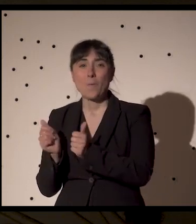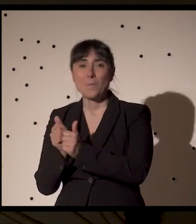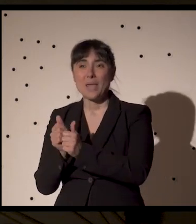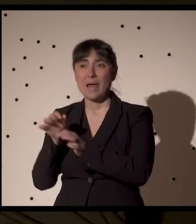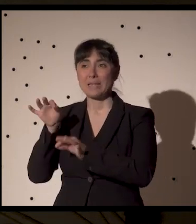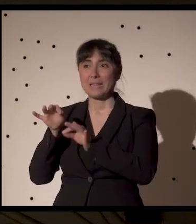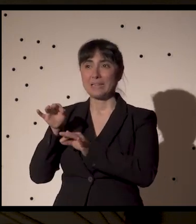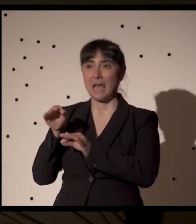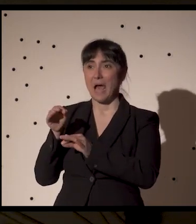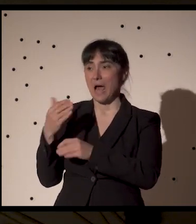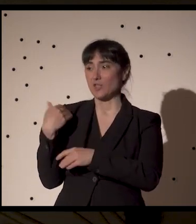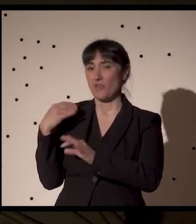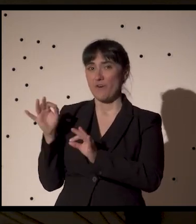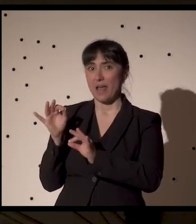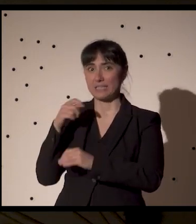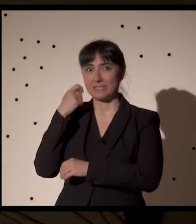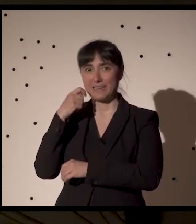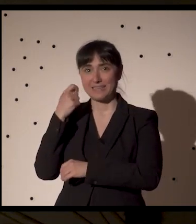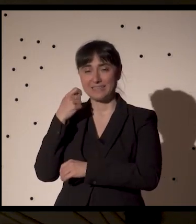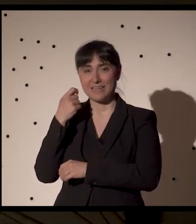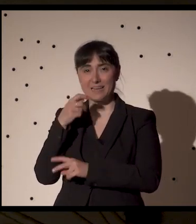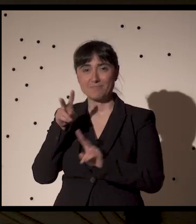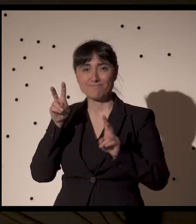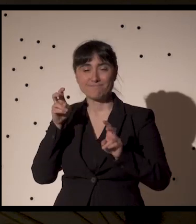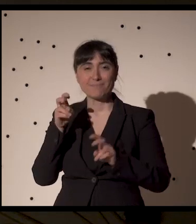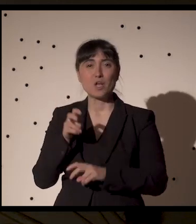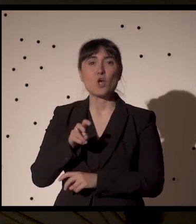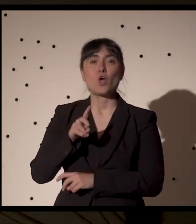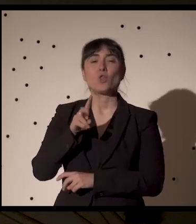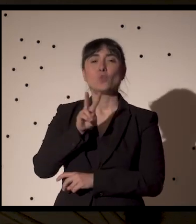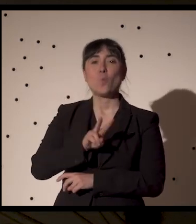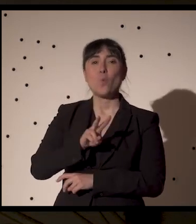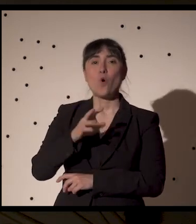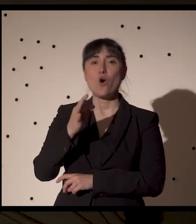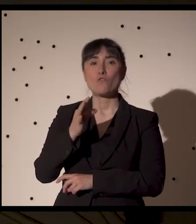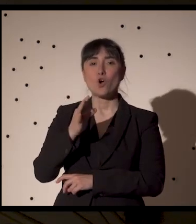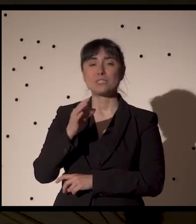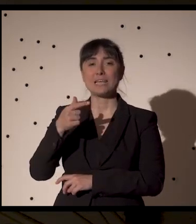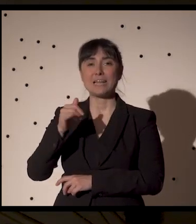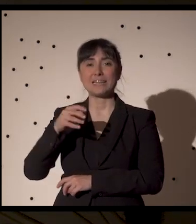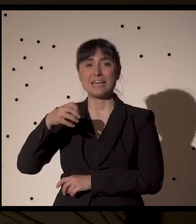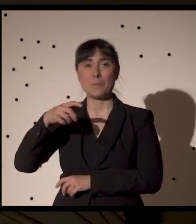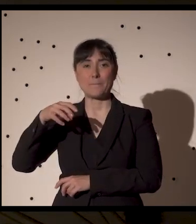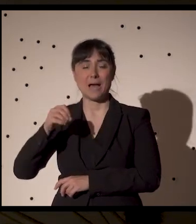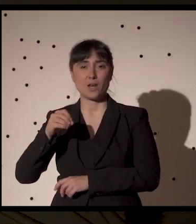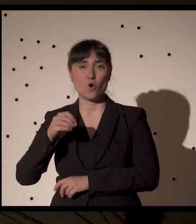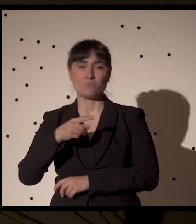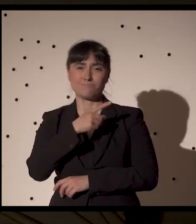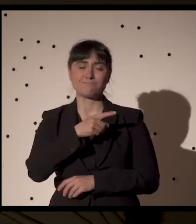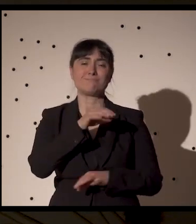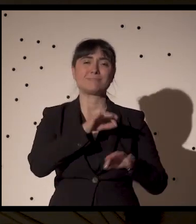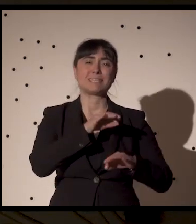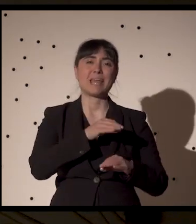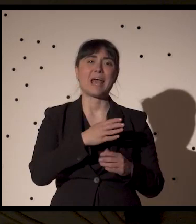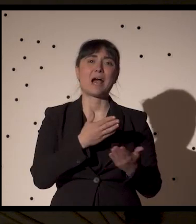teatrale italiana mi riferisco al 2 Frosini timpano che porterà al Teatro Studio 89 il